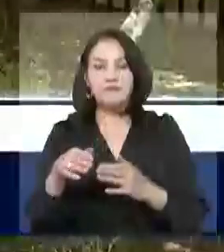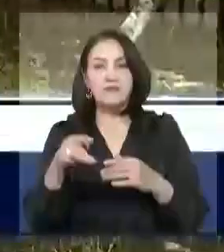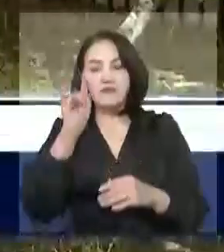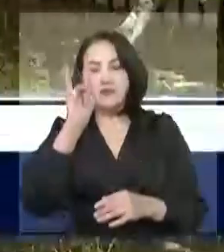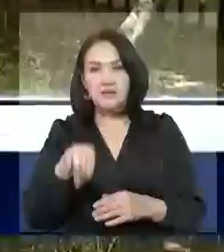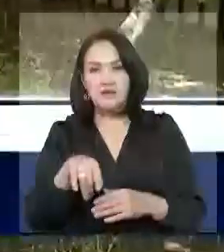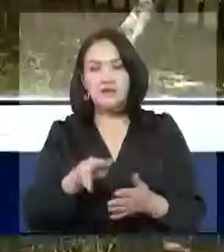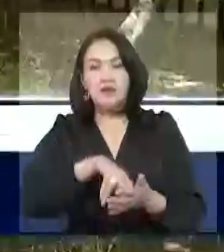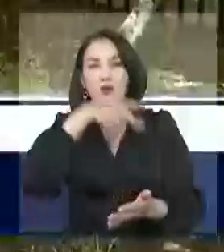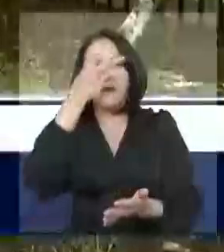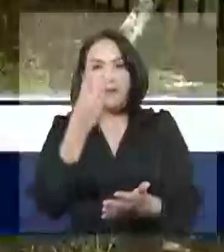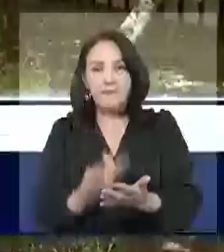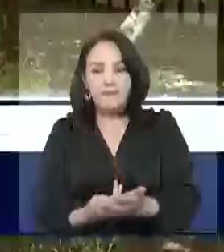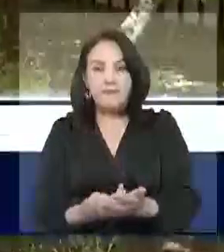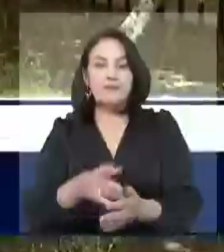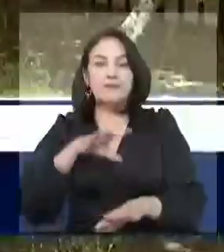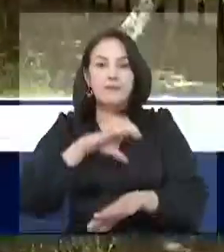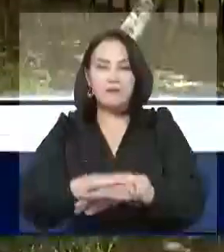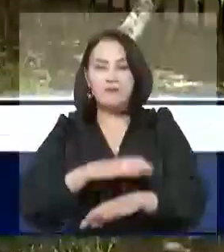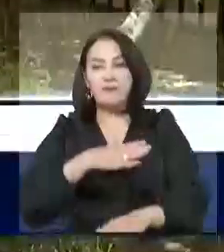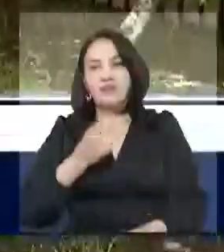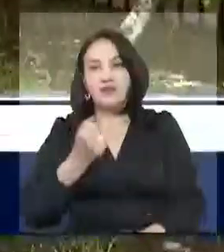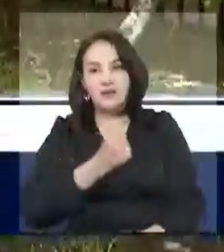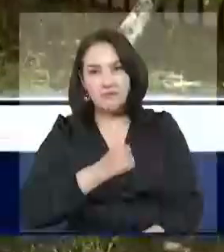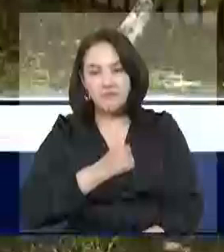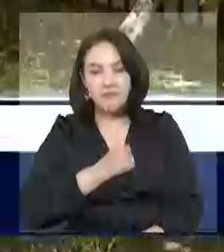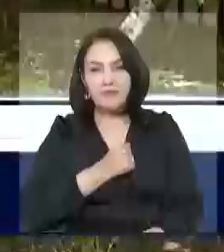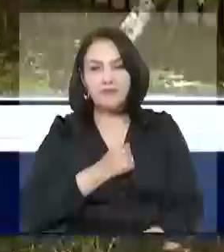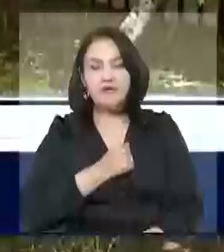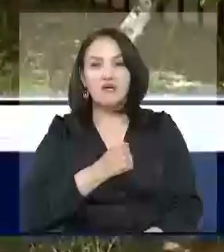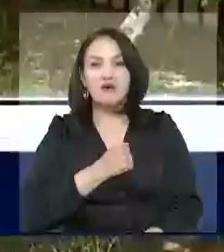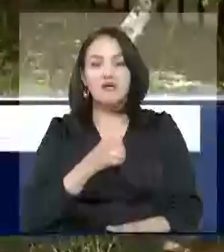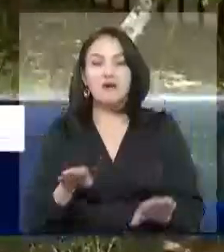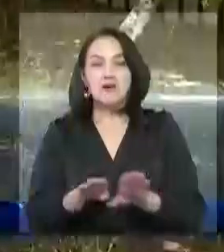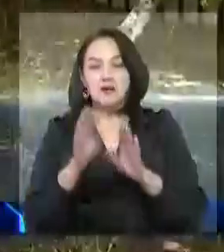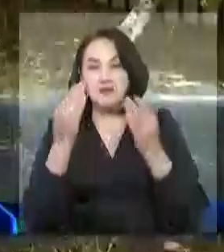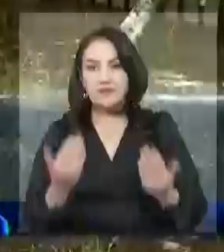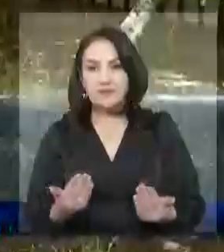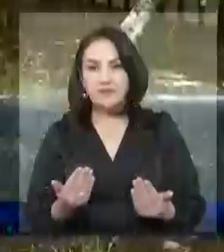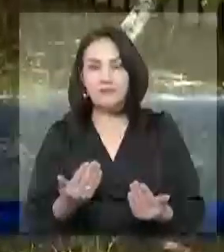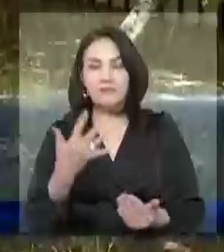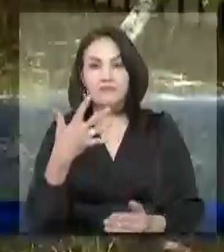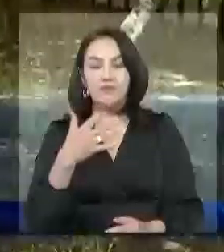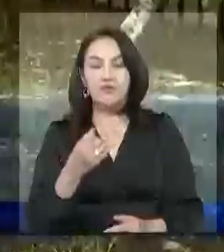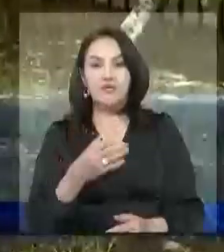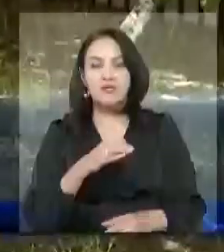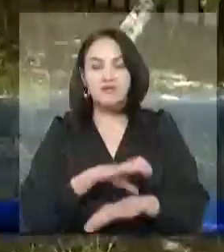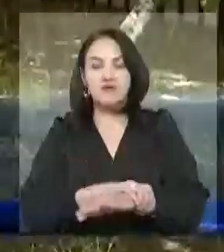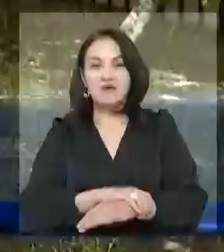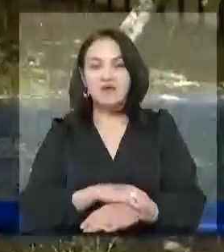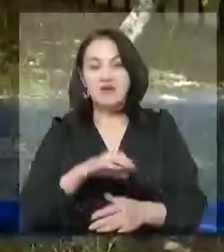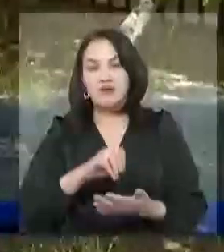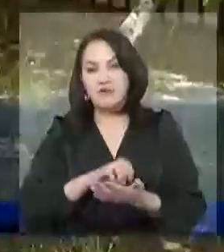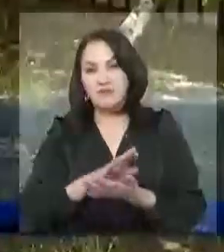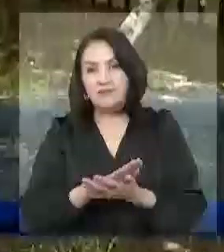терезеден құлау деректері орын алып жатыр. Өкінішке орай осы таңда, қазіргі таңда 5 дерек сондай орын алды.